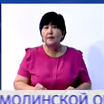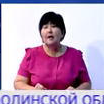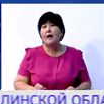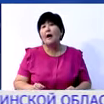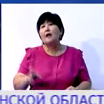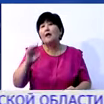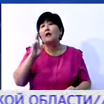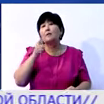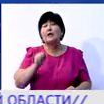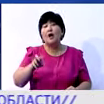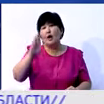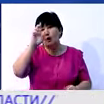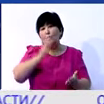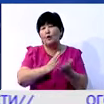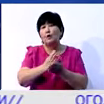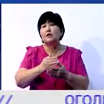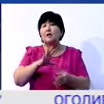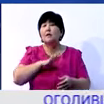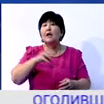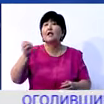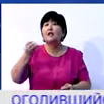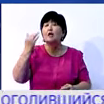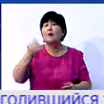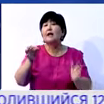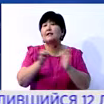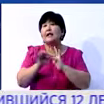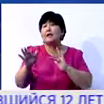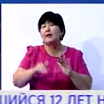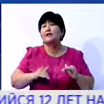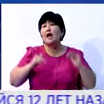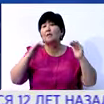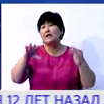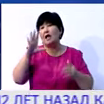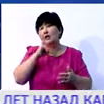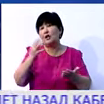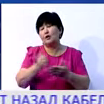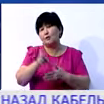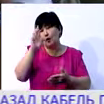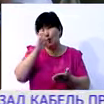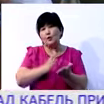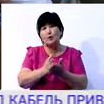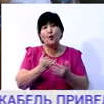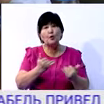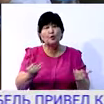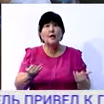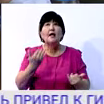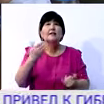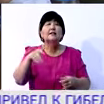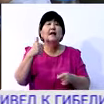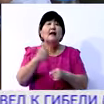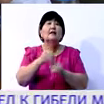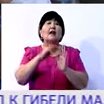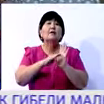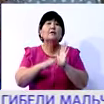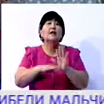Ярмарка госуслуг прошла в поселке Тазбугет. Цель мероприятия – повышение доступности госуслуг. Среди главных